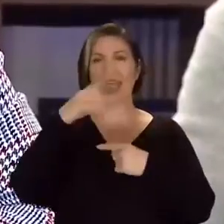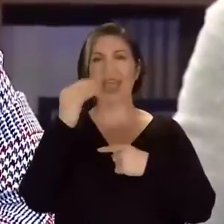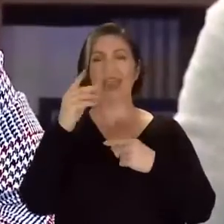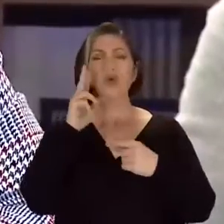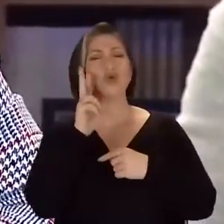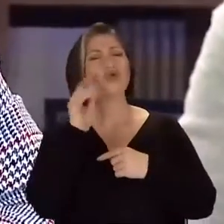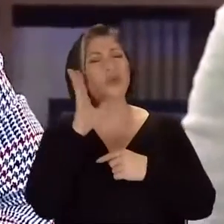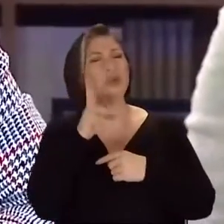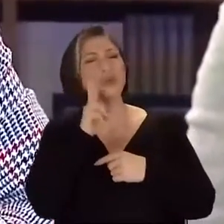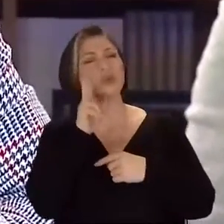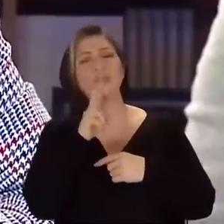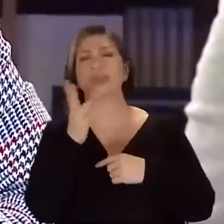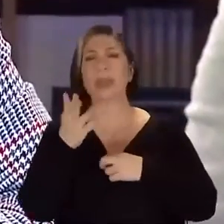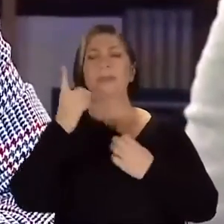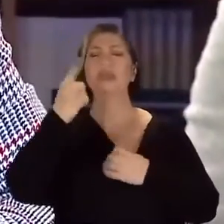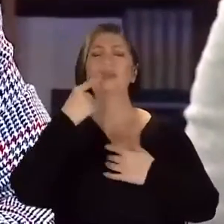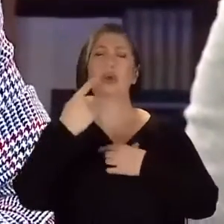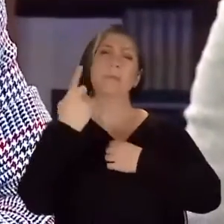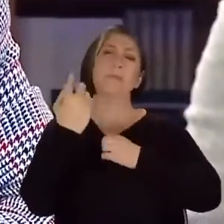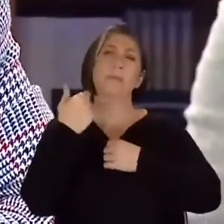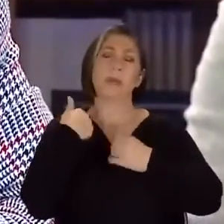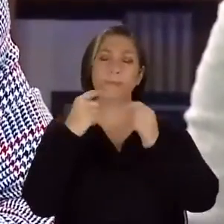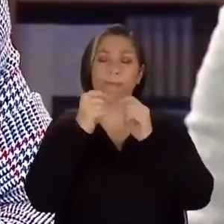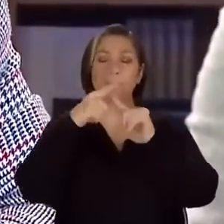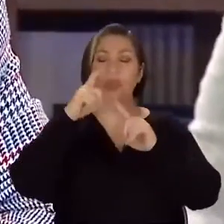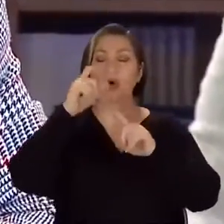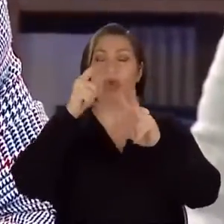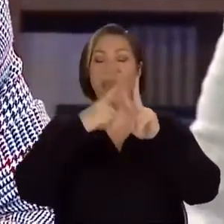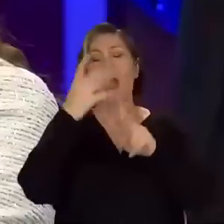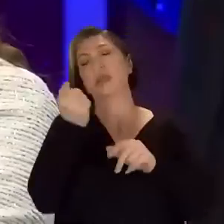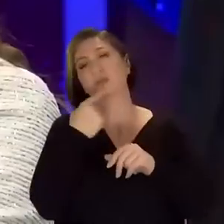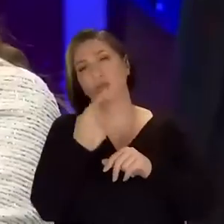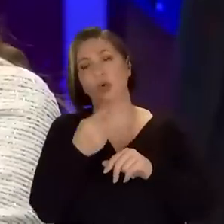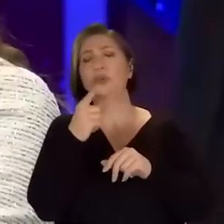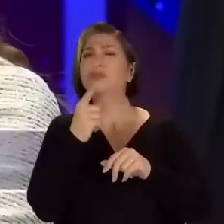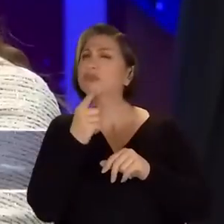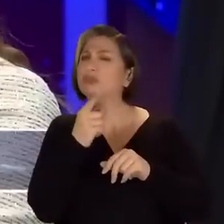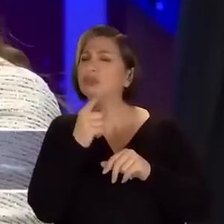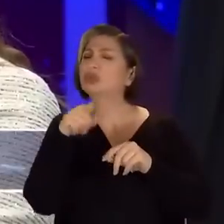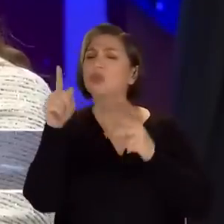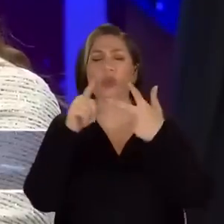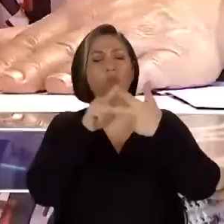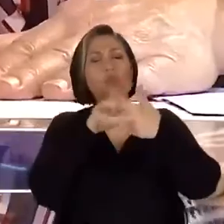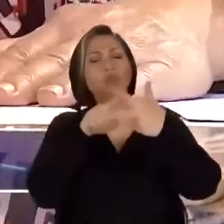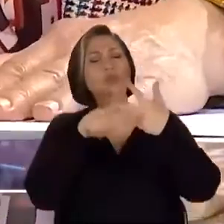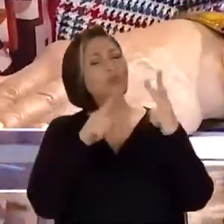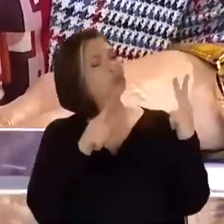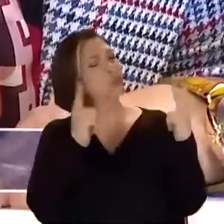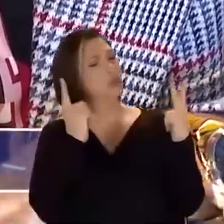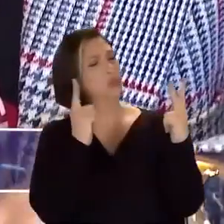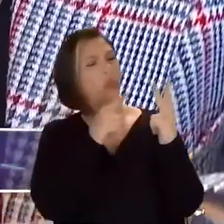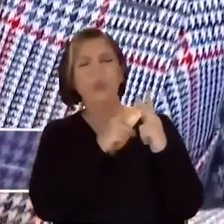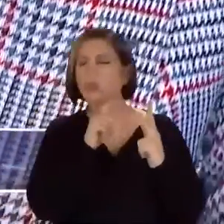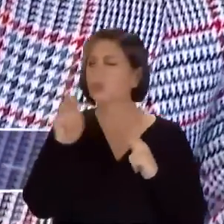çok rastladığım şu. Birisi diyor ki ben diyor Bitcoin aldım. Şimdi de bu diğer üç kişi diyor ki ne o diyor, o